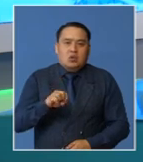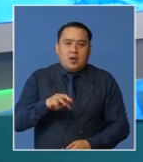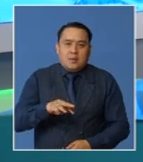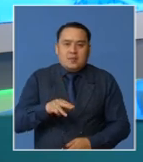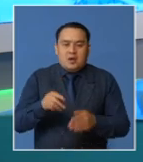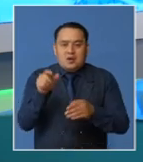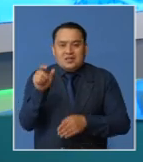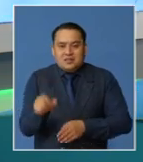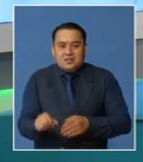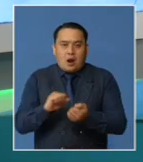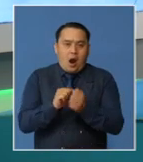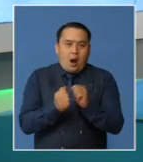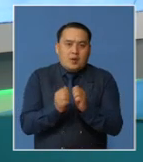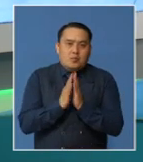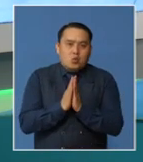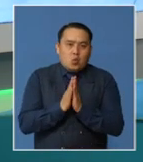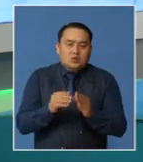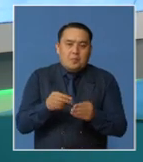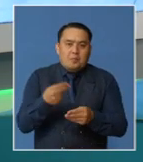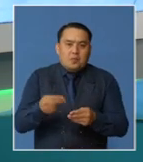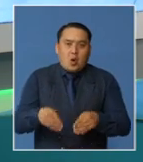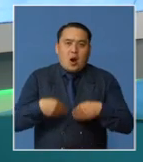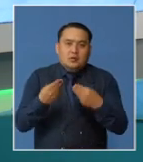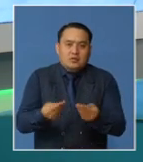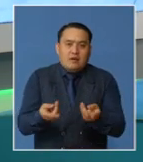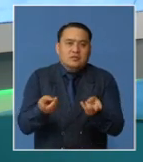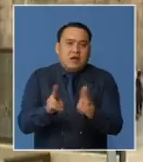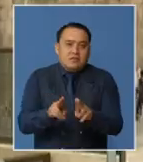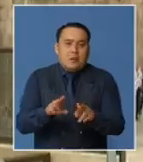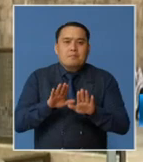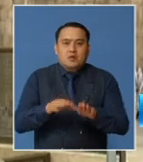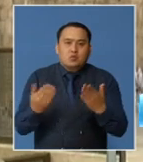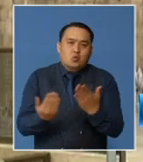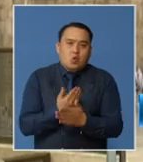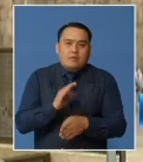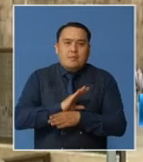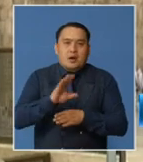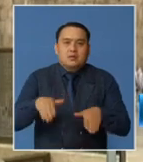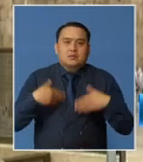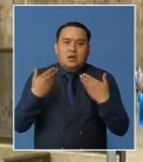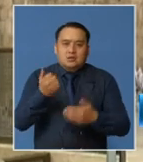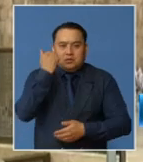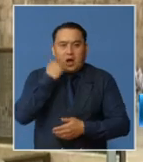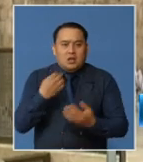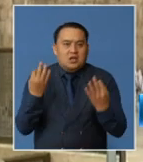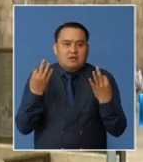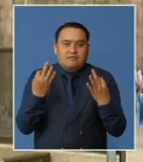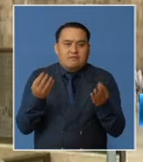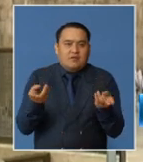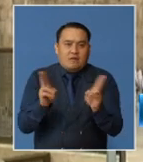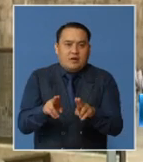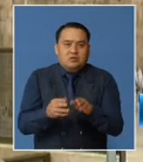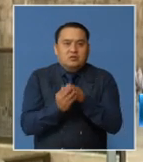камнями они достают записки с просьбами и обращениями к Богу, чтобы освободить место для новых посланий. Старые не выбрасываются и не сжигаются,